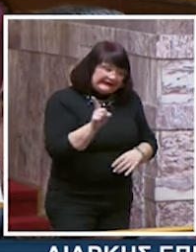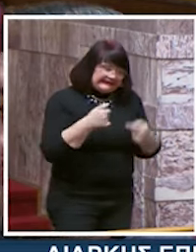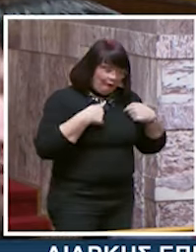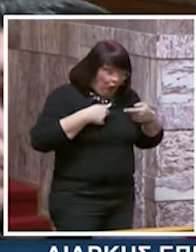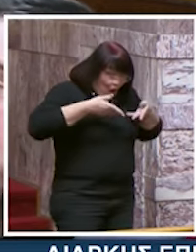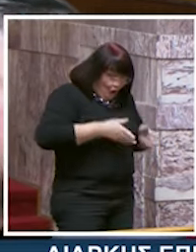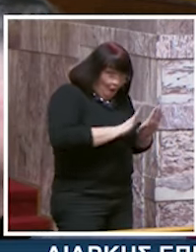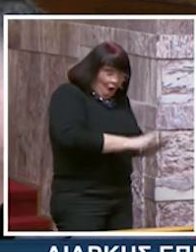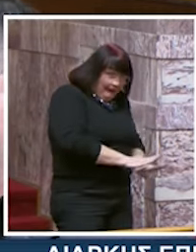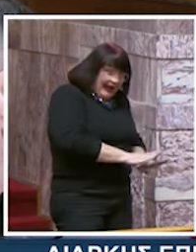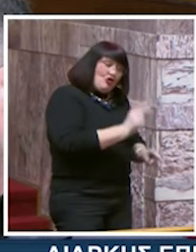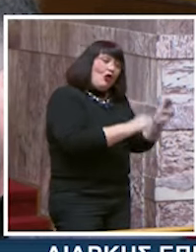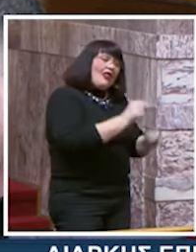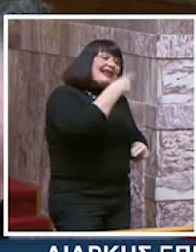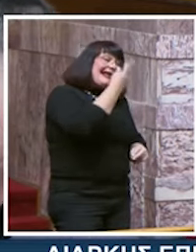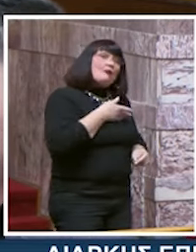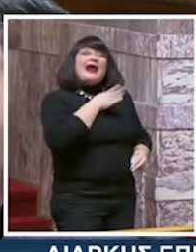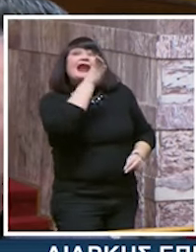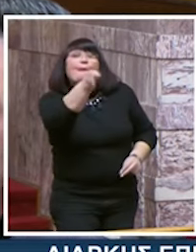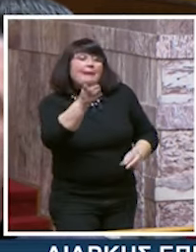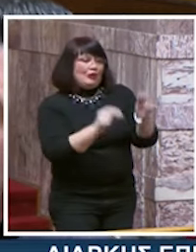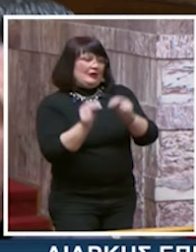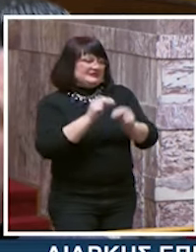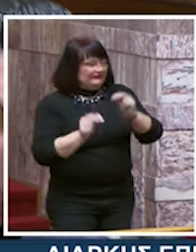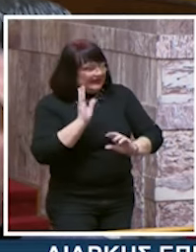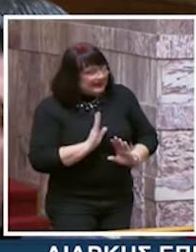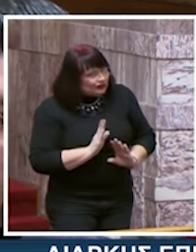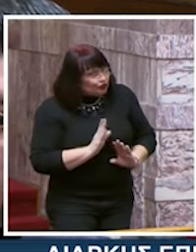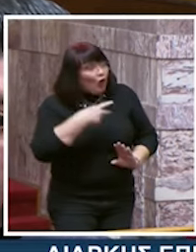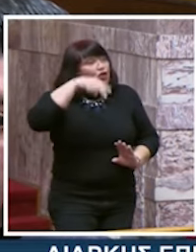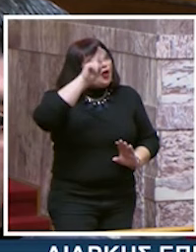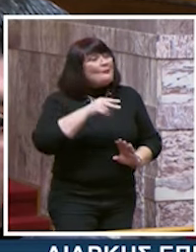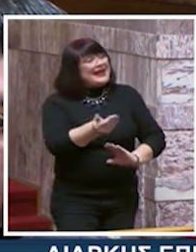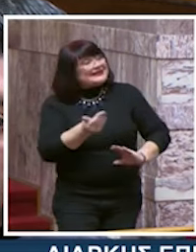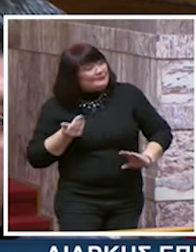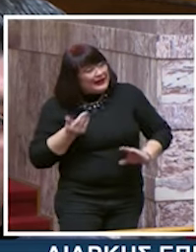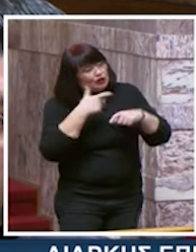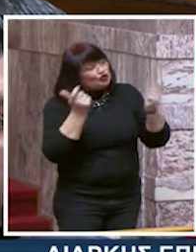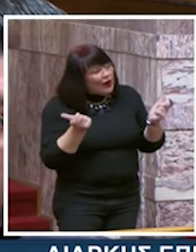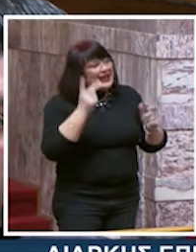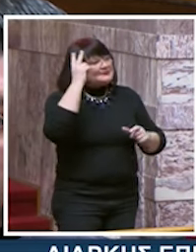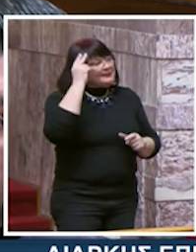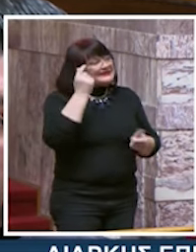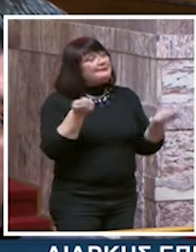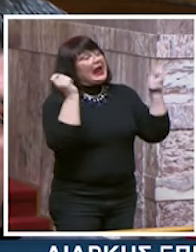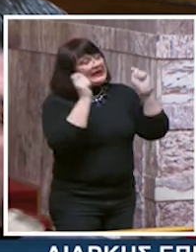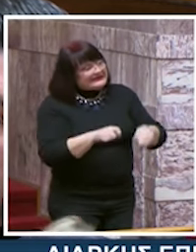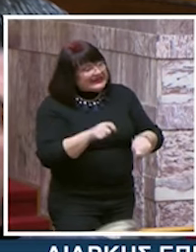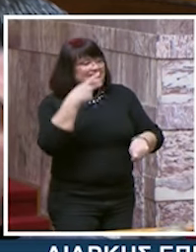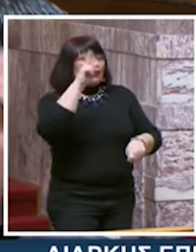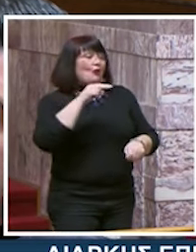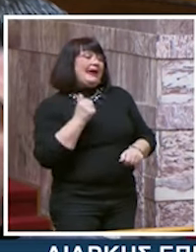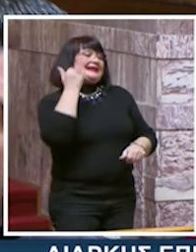που έχουμε τα εκλογικά μας δικαιώματα, κλειστά ιδρύματα 2 μέρες πριν και 2 μέρες μετά τις εκλογές. Για παράδειγμα, στις